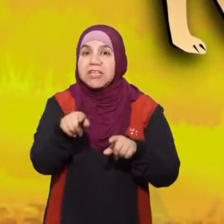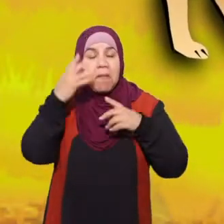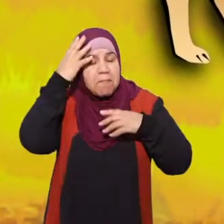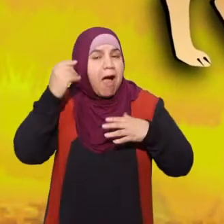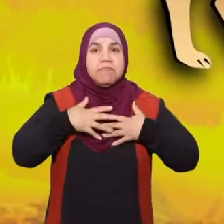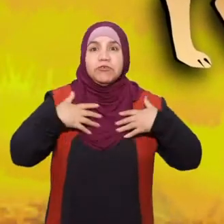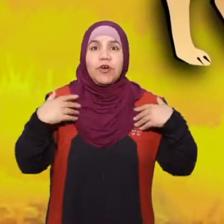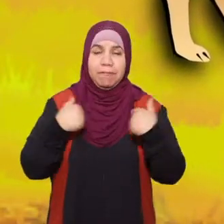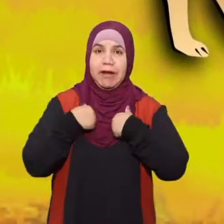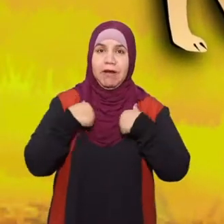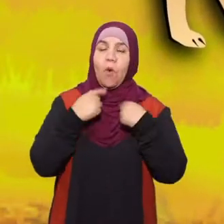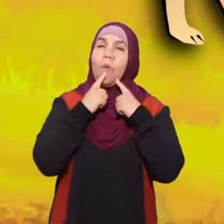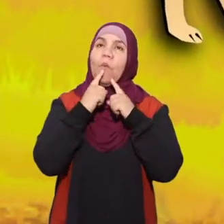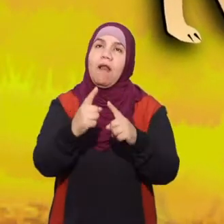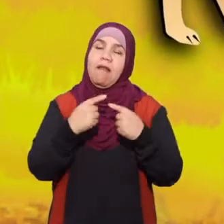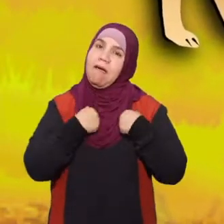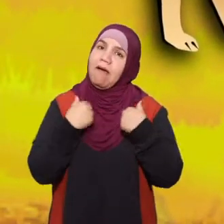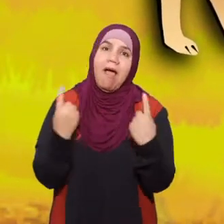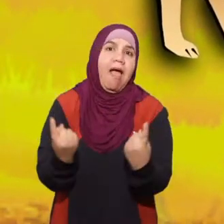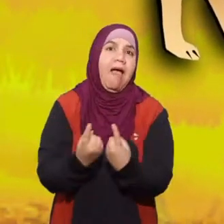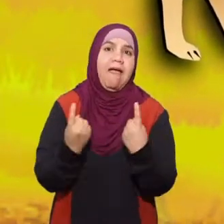ستكون مسرورا مني.